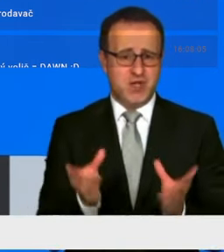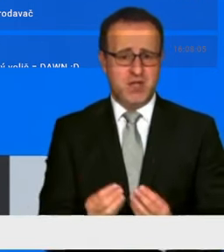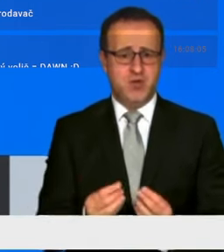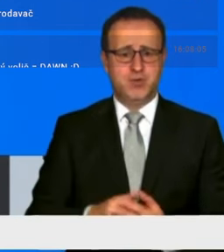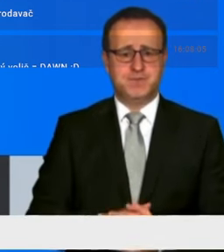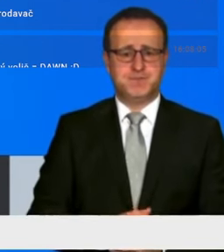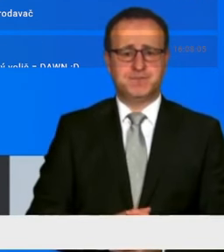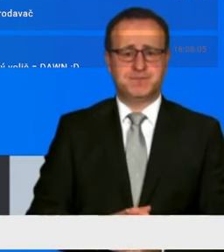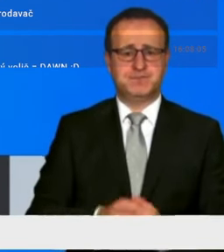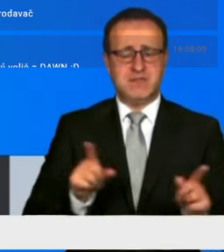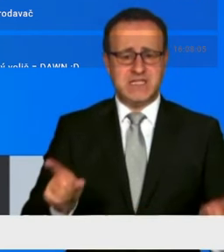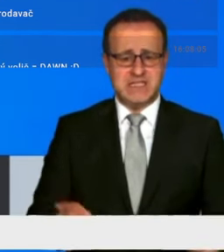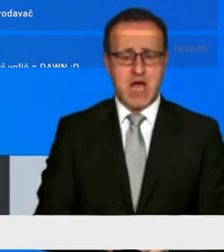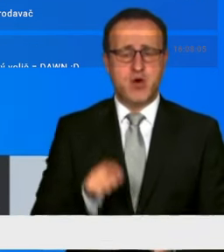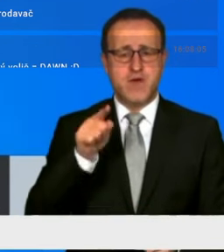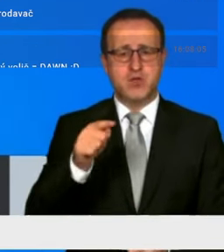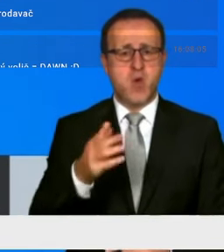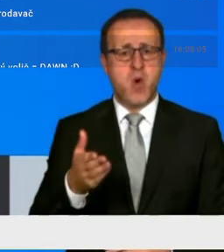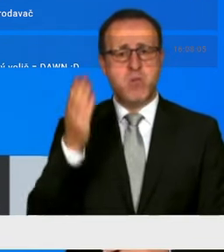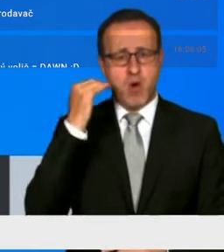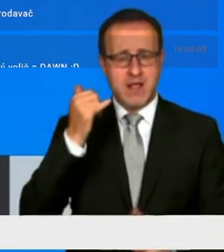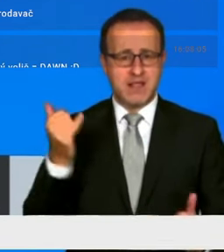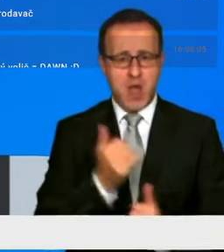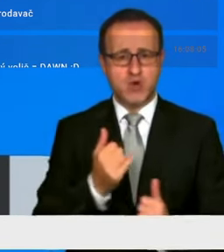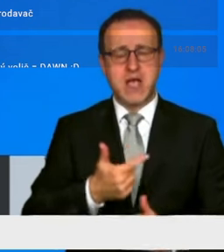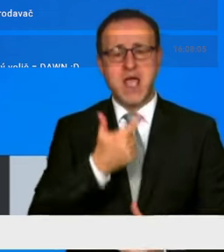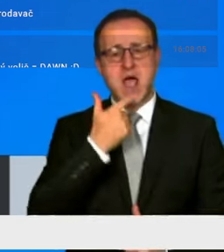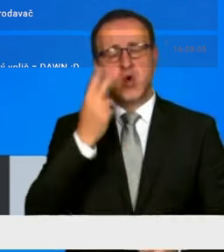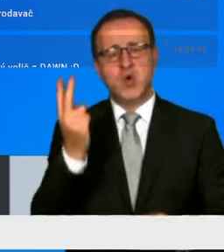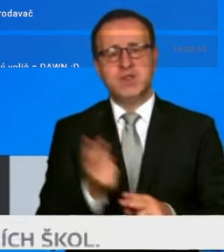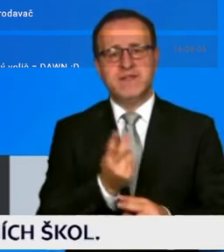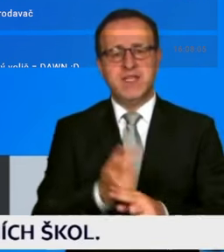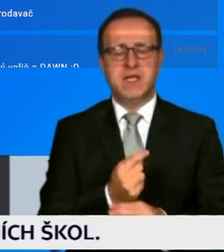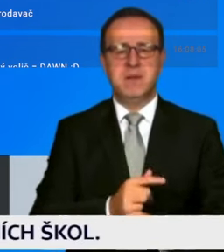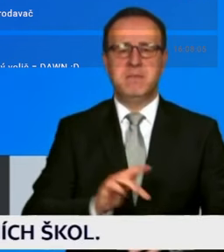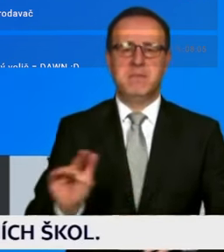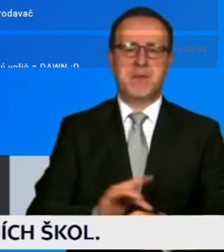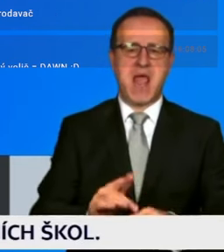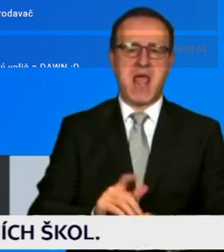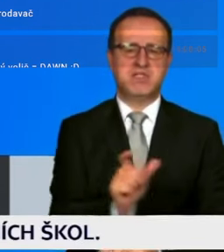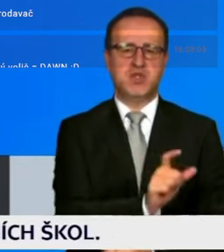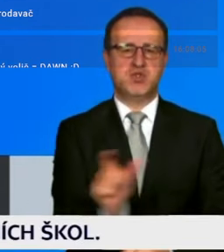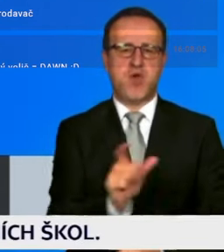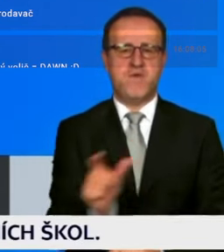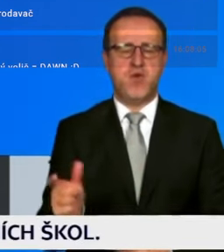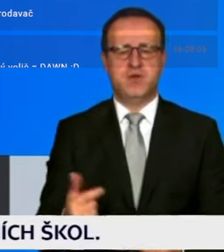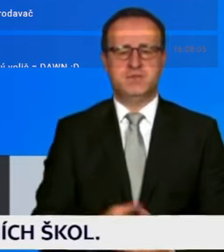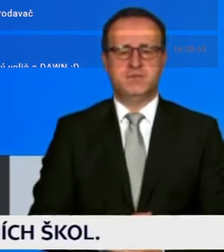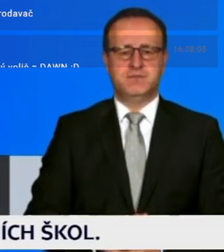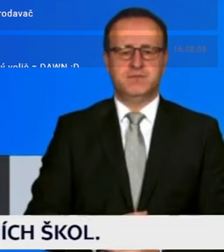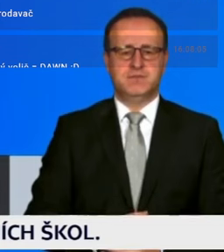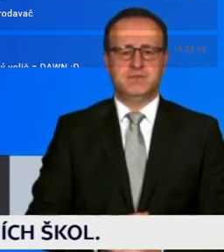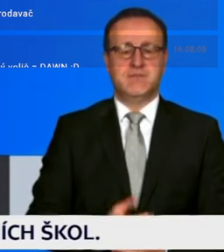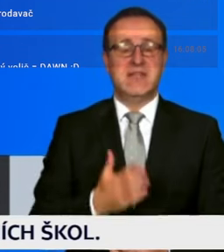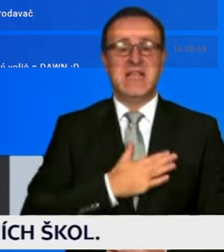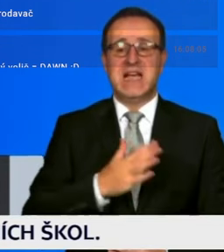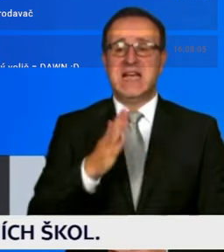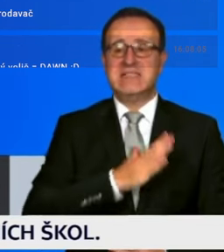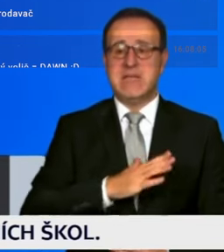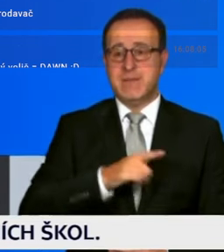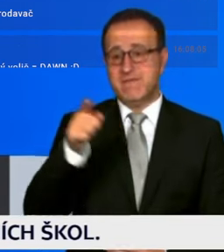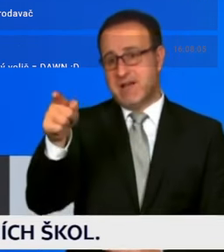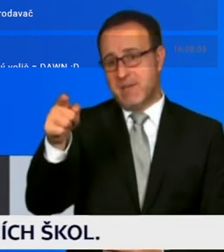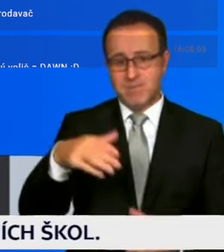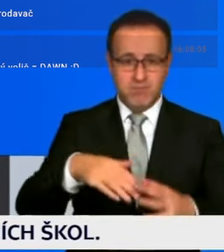eh ale zároveň to boli naozaj tak ako sme zvyknutí prázdne slová eh v princípe čiže ja vám len chcem zagratulovať